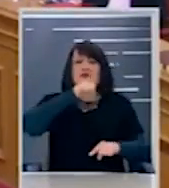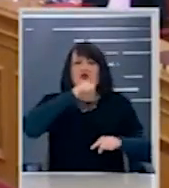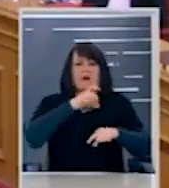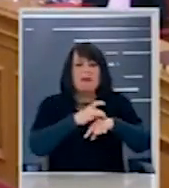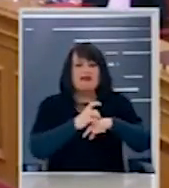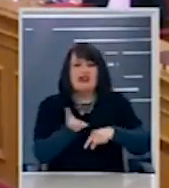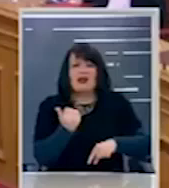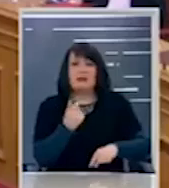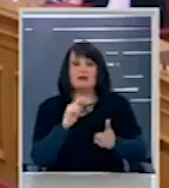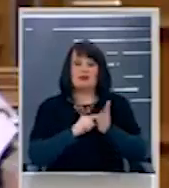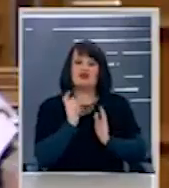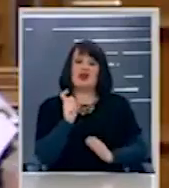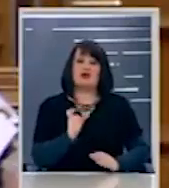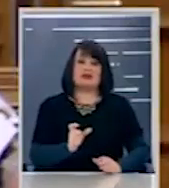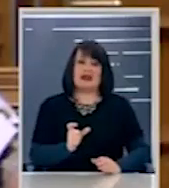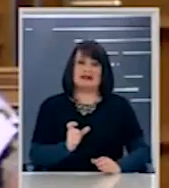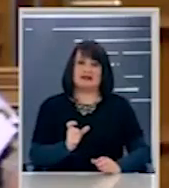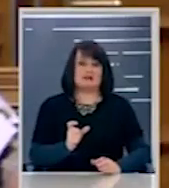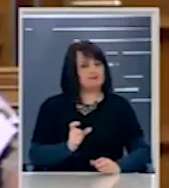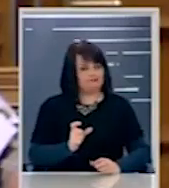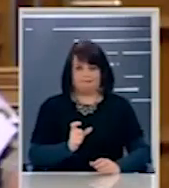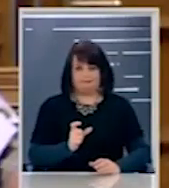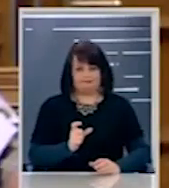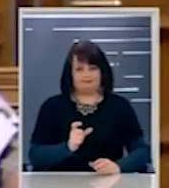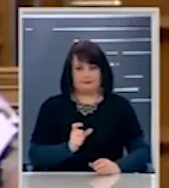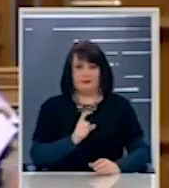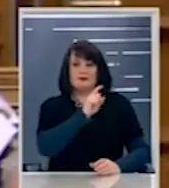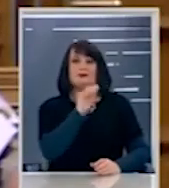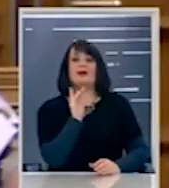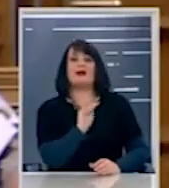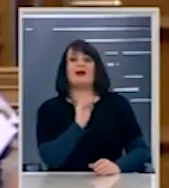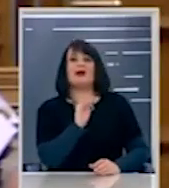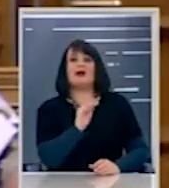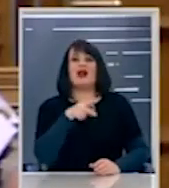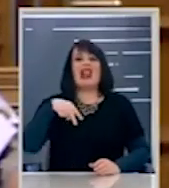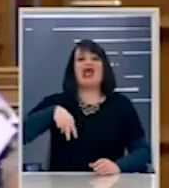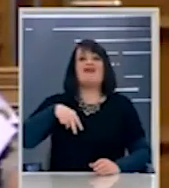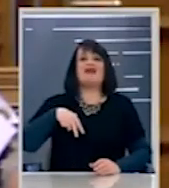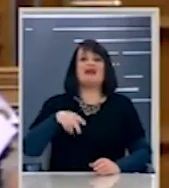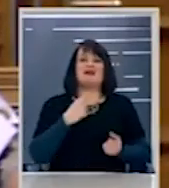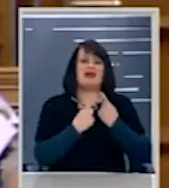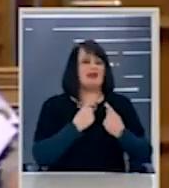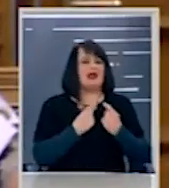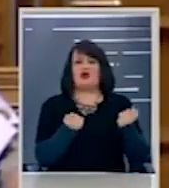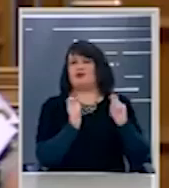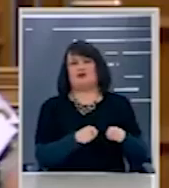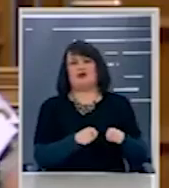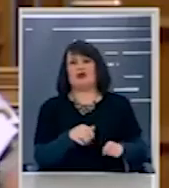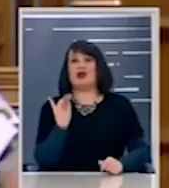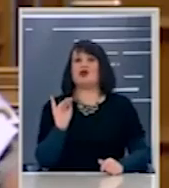μου. Και θέλω λοιπόν να πω κάτι ρωτώντας εσάς, κύριε Λεβέντη, δεν κάνω διάλογο εδώ με τους βουλευτές.